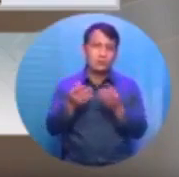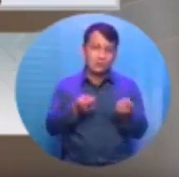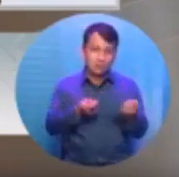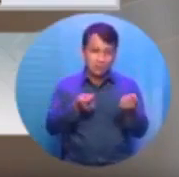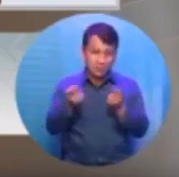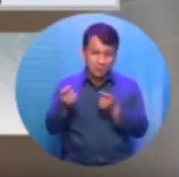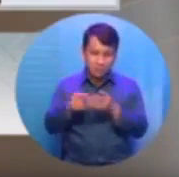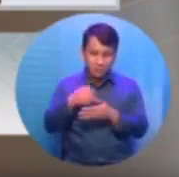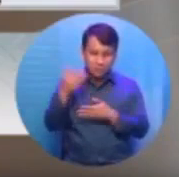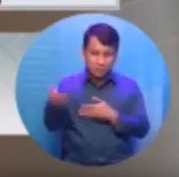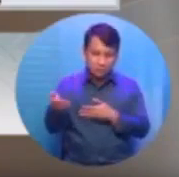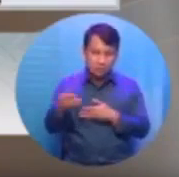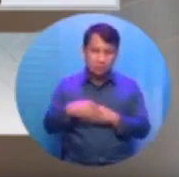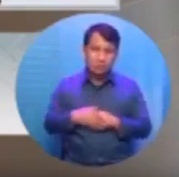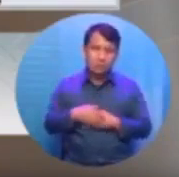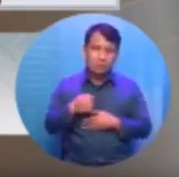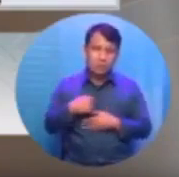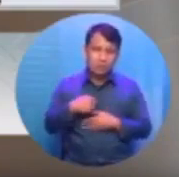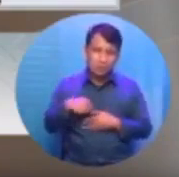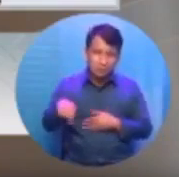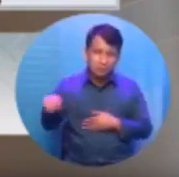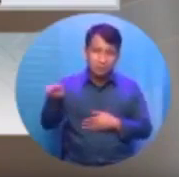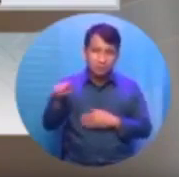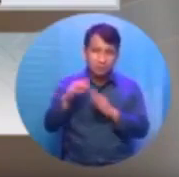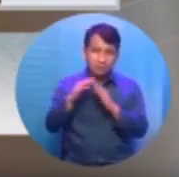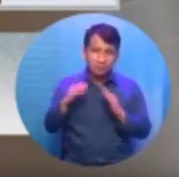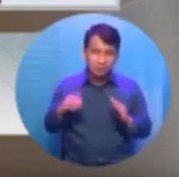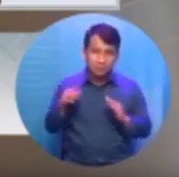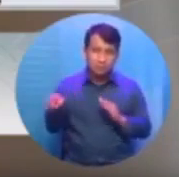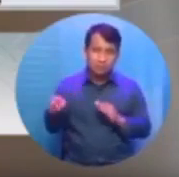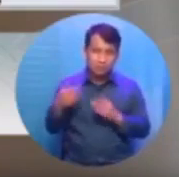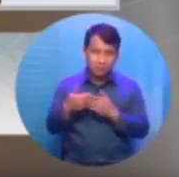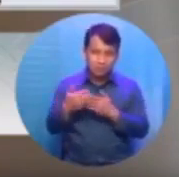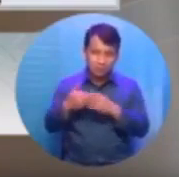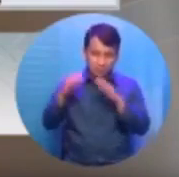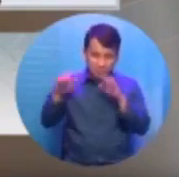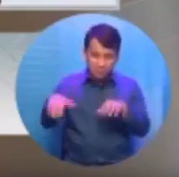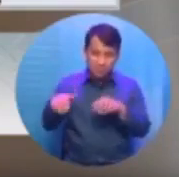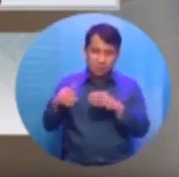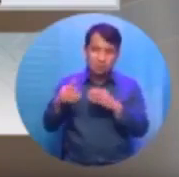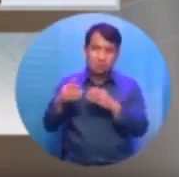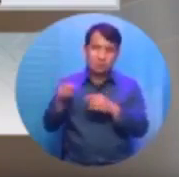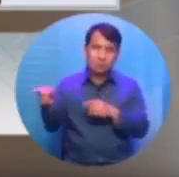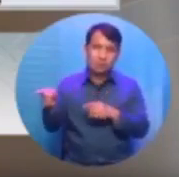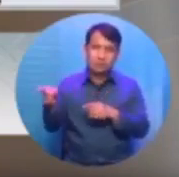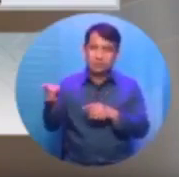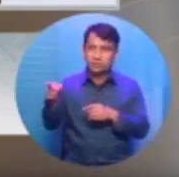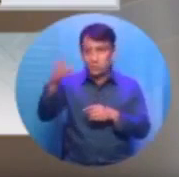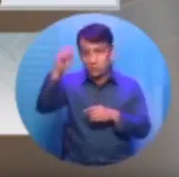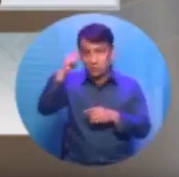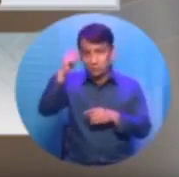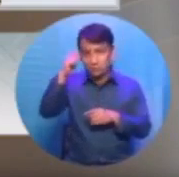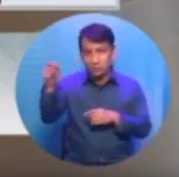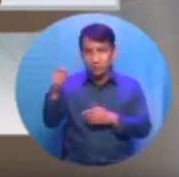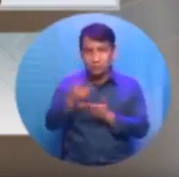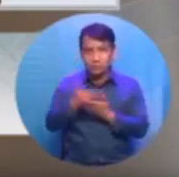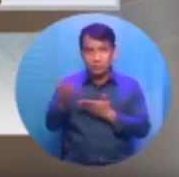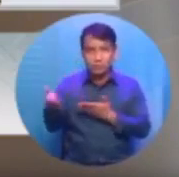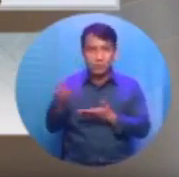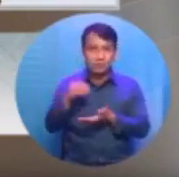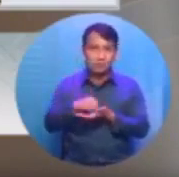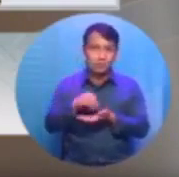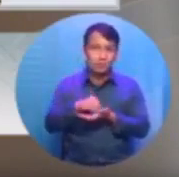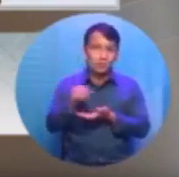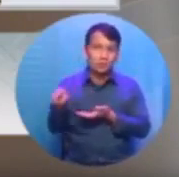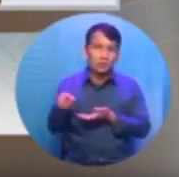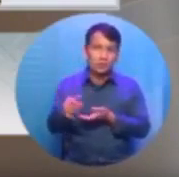nung sumunod po, pumunta kami sa bahay yung taga rito din. Siya na po ang bumili ng kwan, umutang siya ng alak